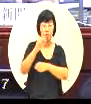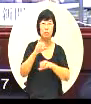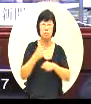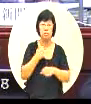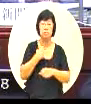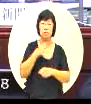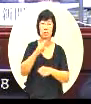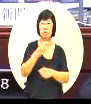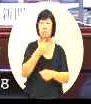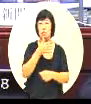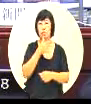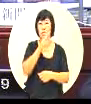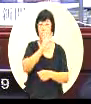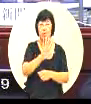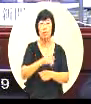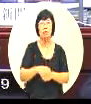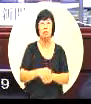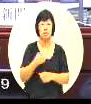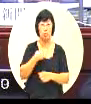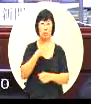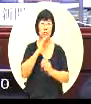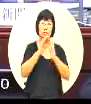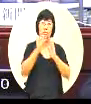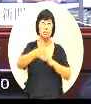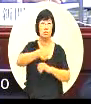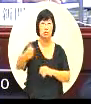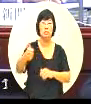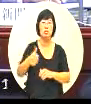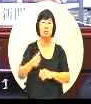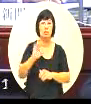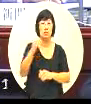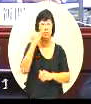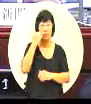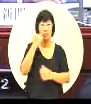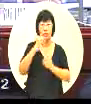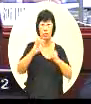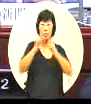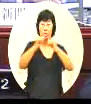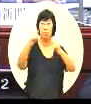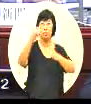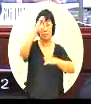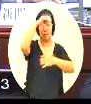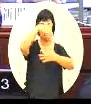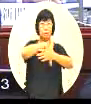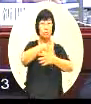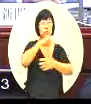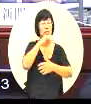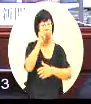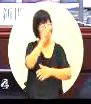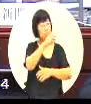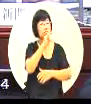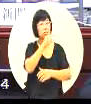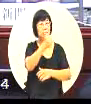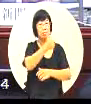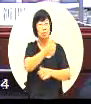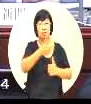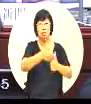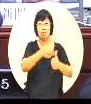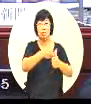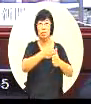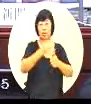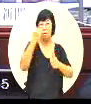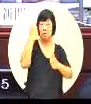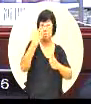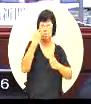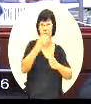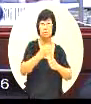这 个部分 我是市议 员，但是你也一样在国民党里面是一个最优秀的国民党栽培的新世代，